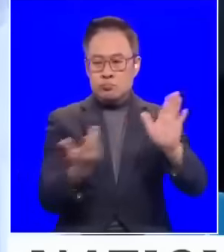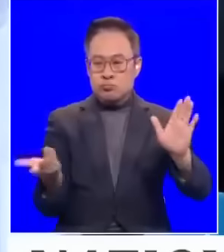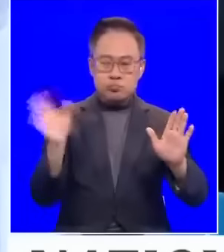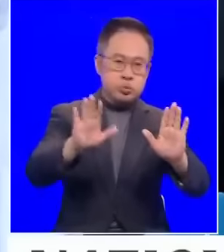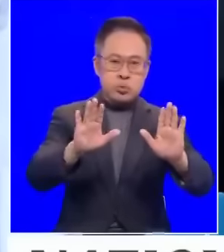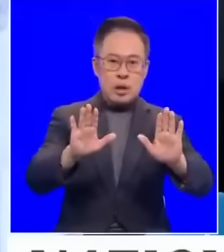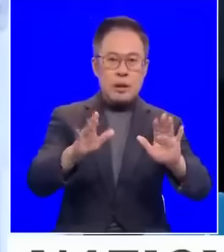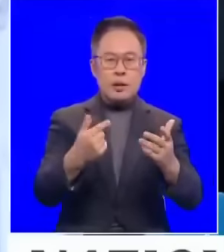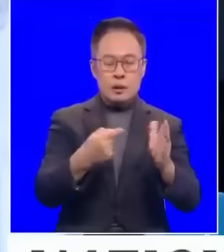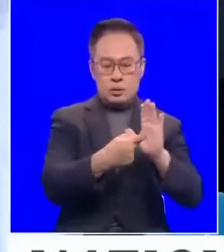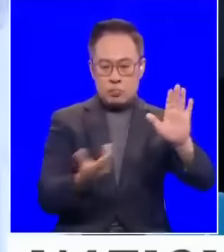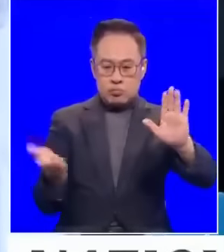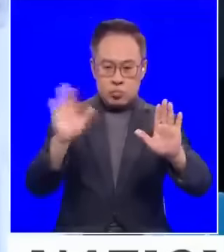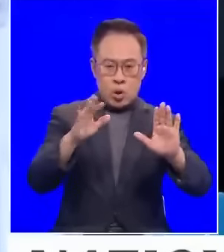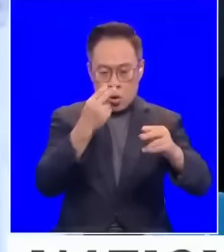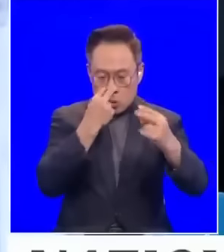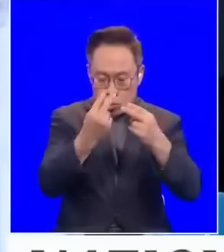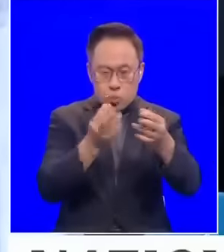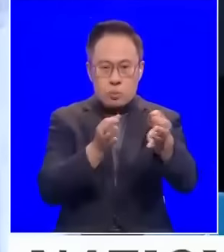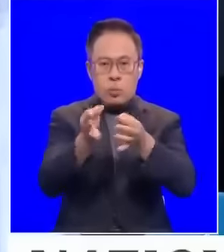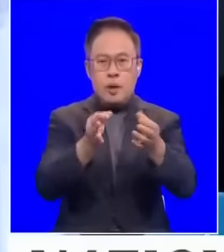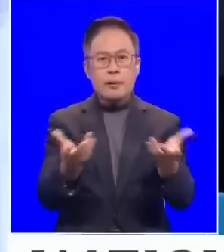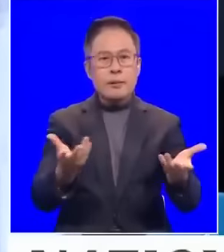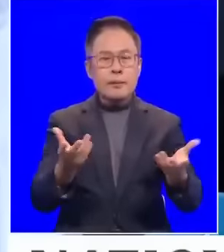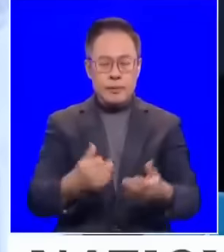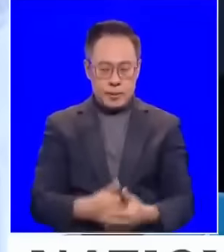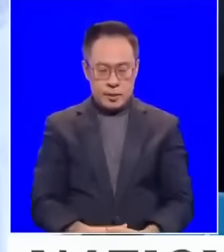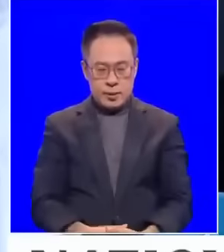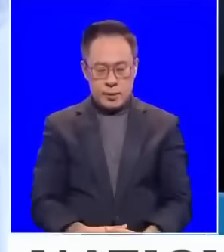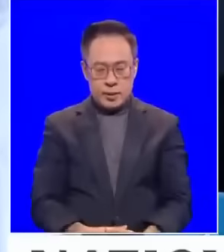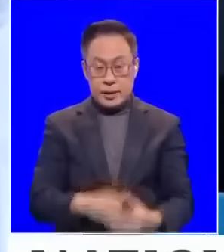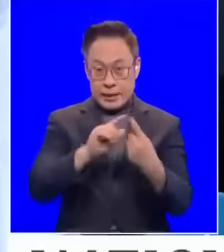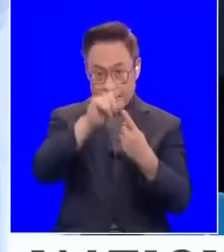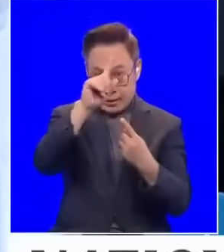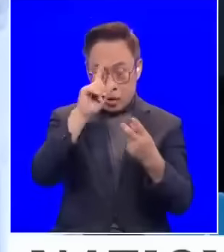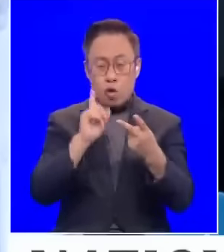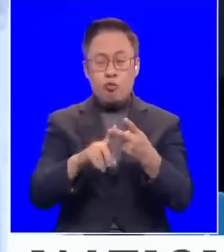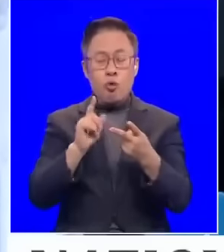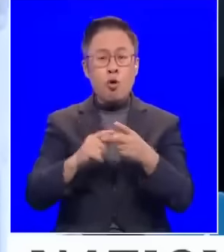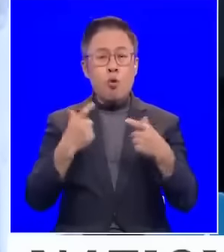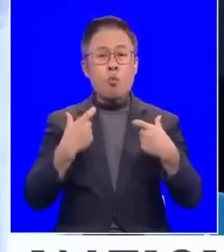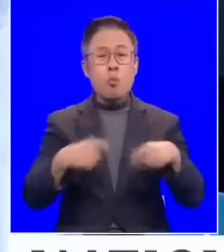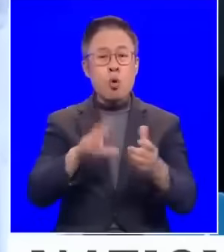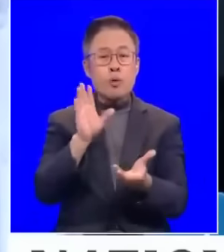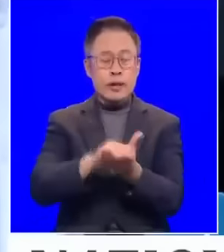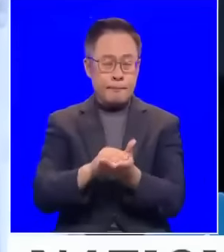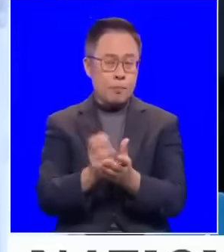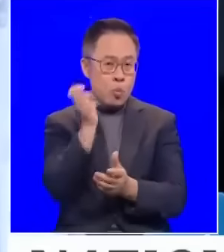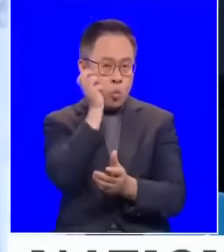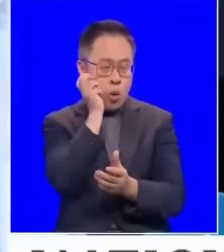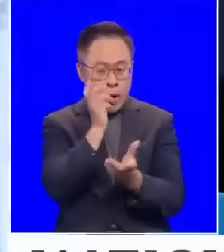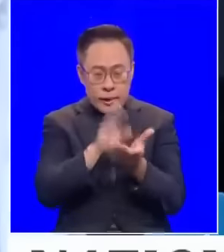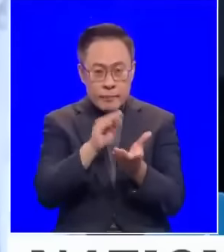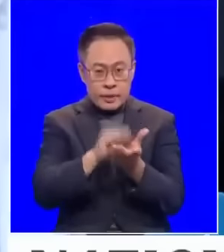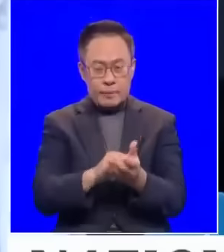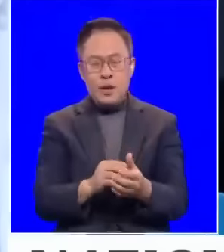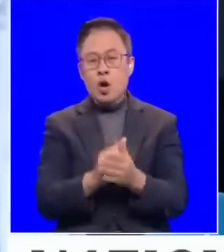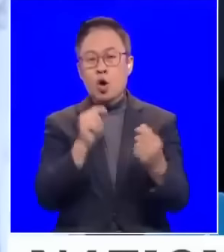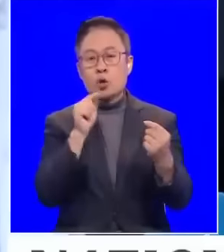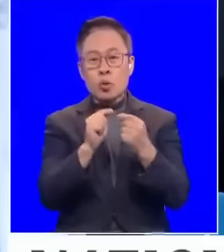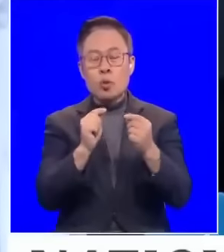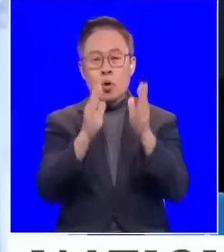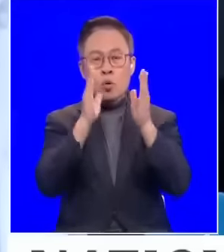ยกันเลยเธอก็พร้อมที่จะชี้แจงนะคะอีกคลิปนึงซึ่งก็เป็นคลิปที่อื้ออึงทางวงการการเมืองมาก